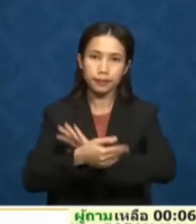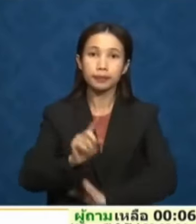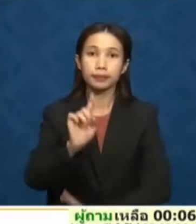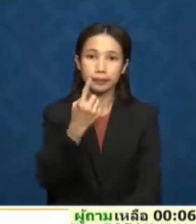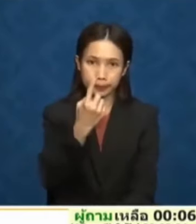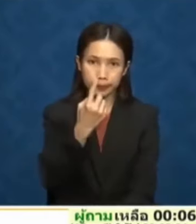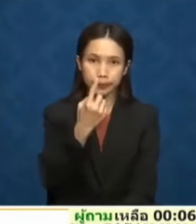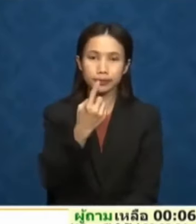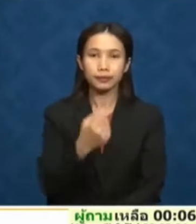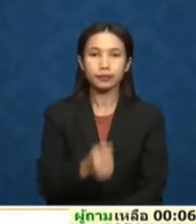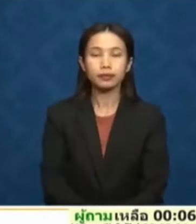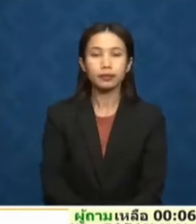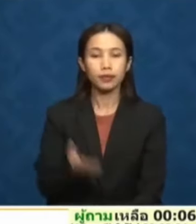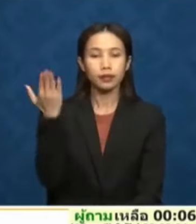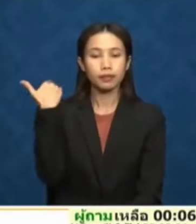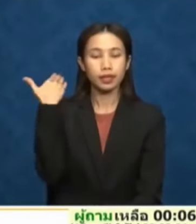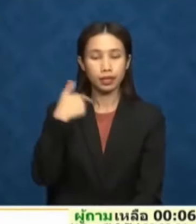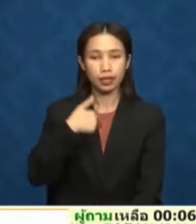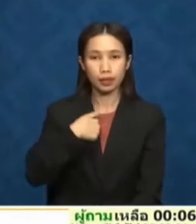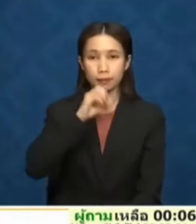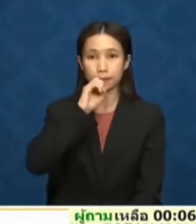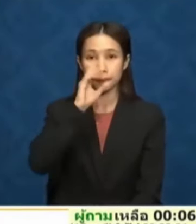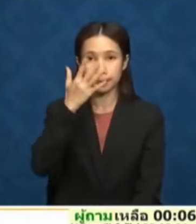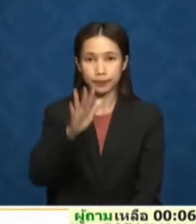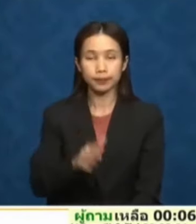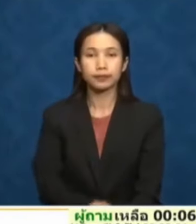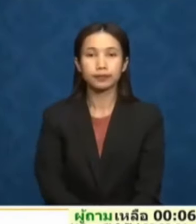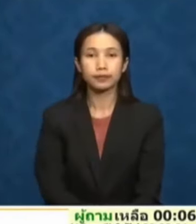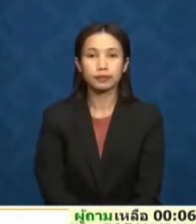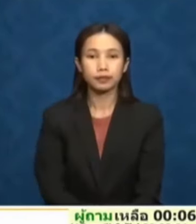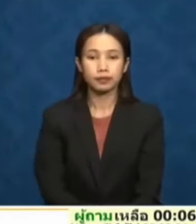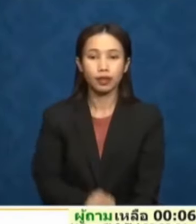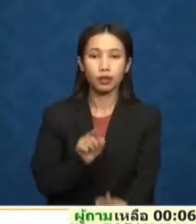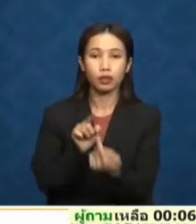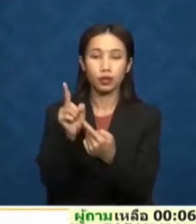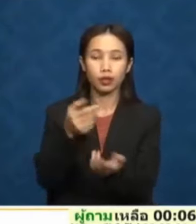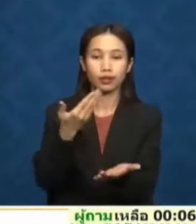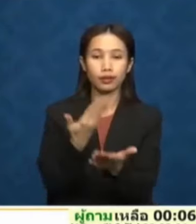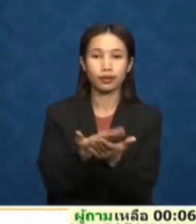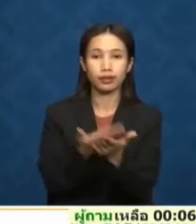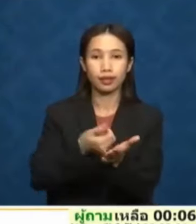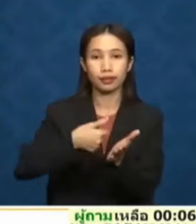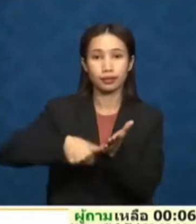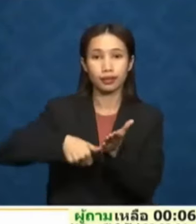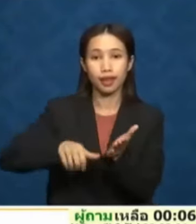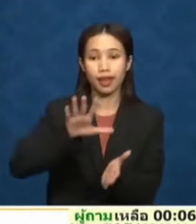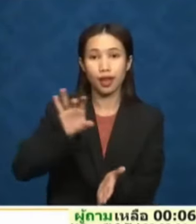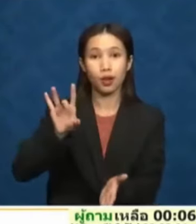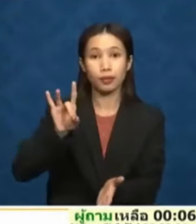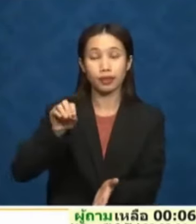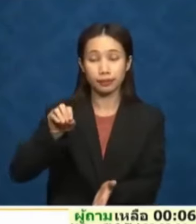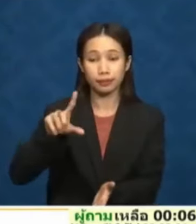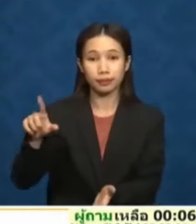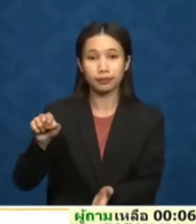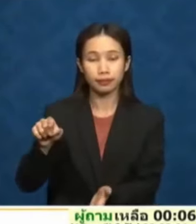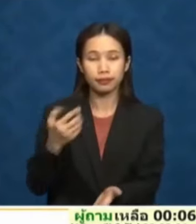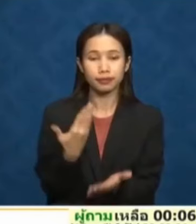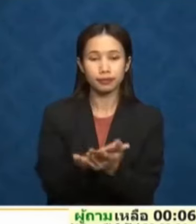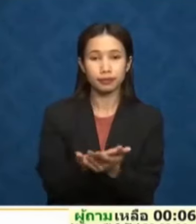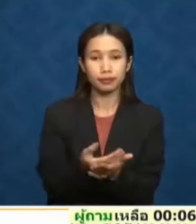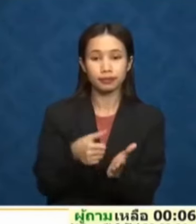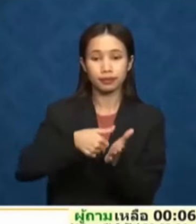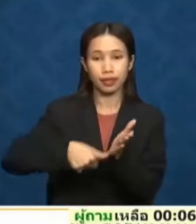จ่ายเหมือนที่ได้นำเรียนไปแล้วทีนี้ประเด็นเม็ดเงินที่ค้างอยู่นะครับประเด็นเม็ดเงินที่ค้าง